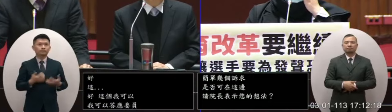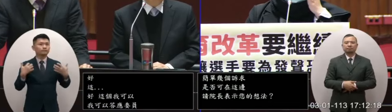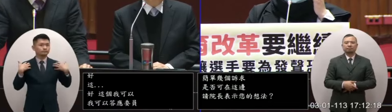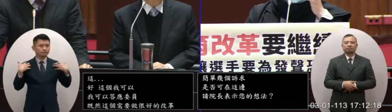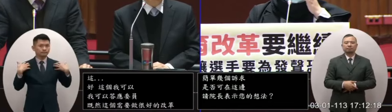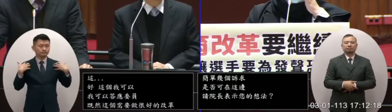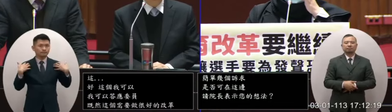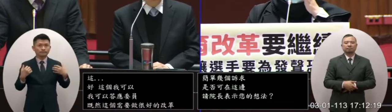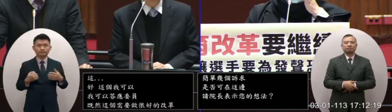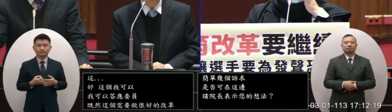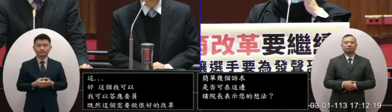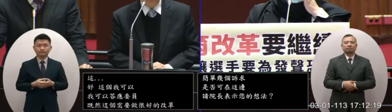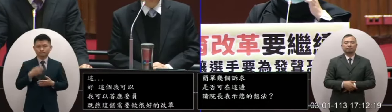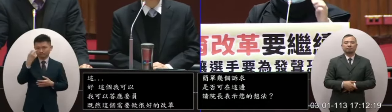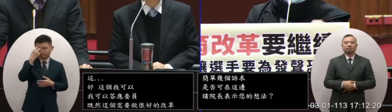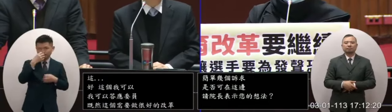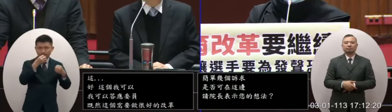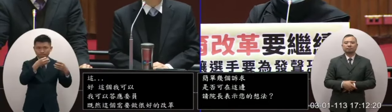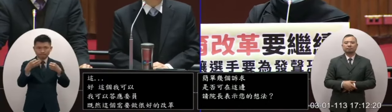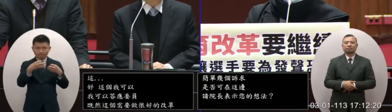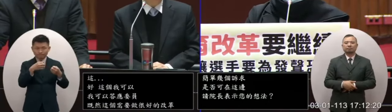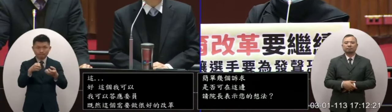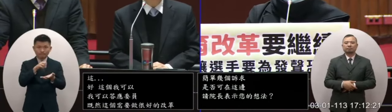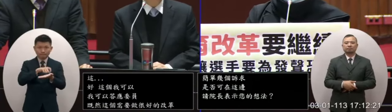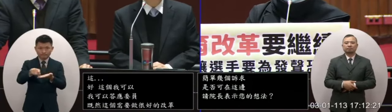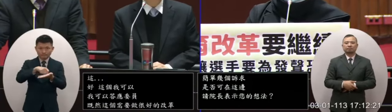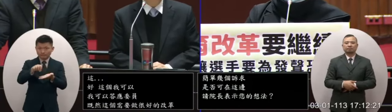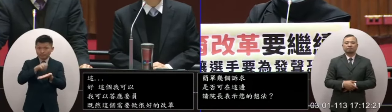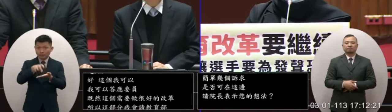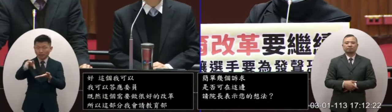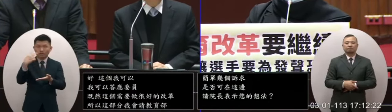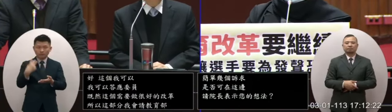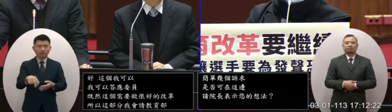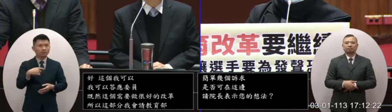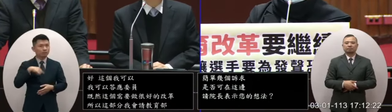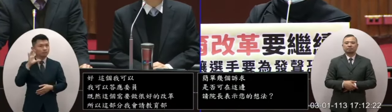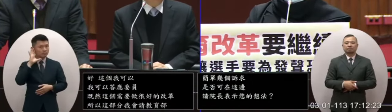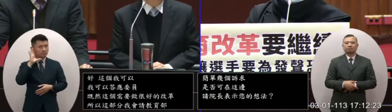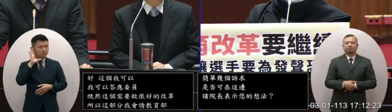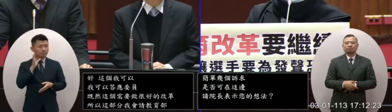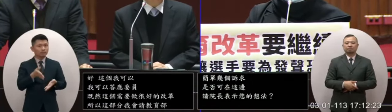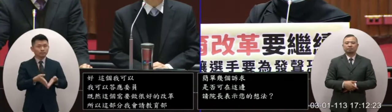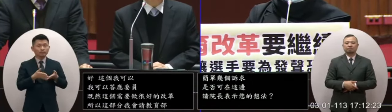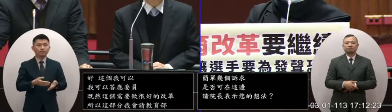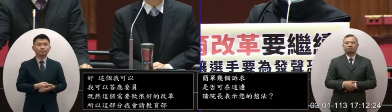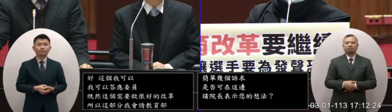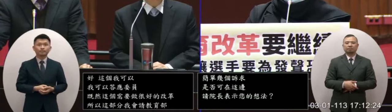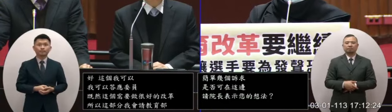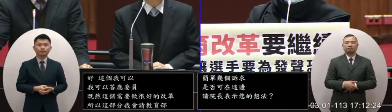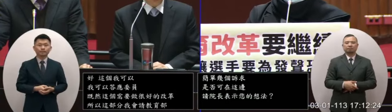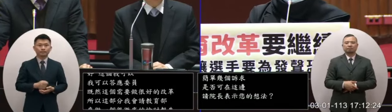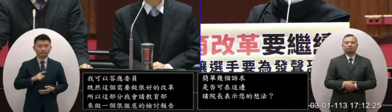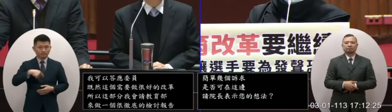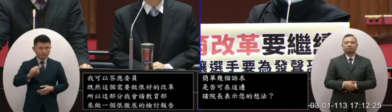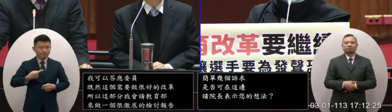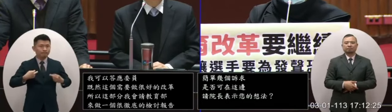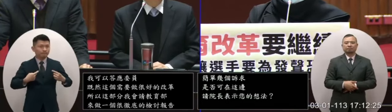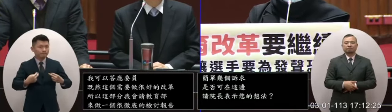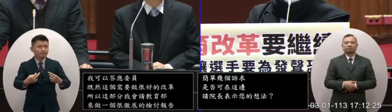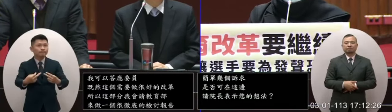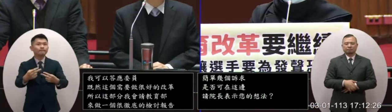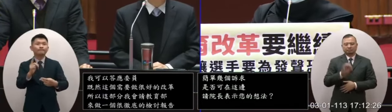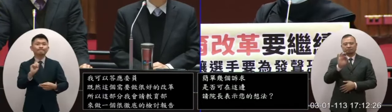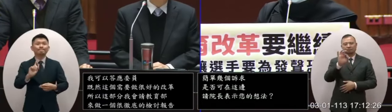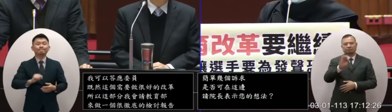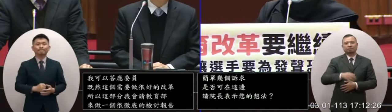很彻底的这个检讨的报告，然后我也要来听他们报告的内容哈，然后看看怎么样来做进一步的改进。